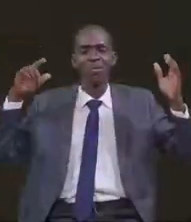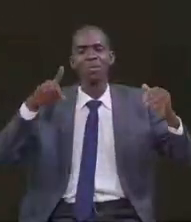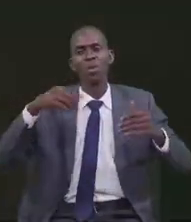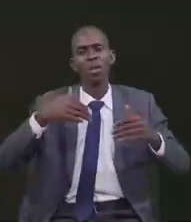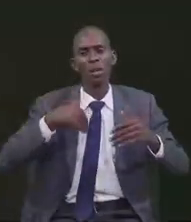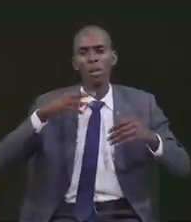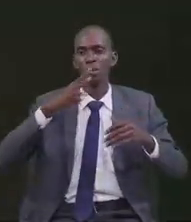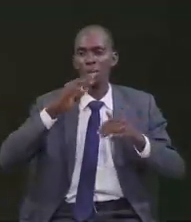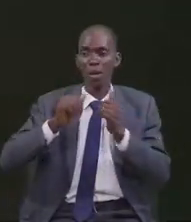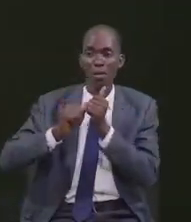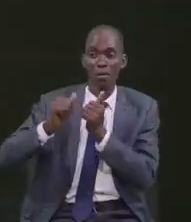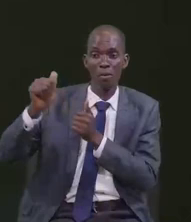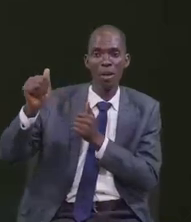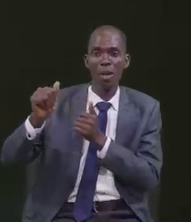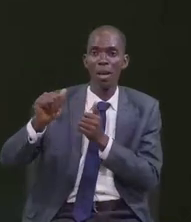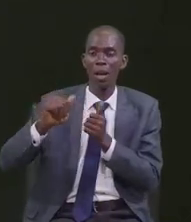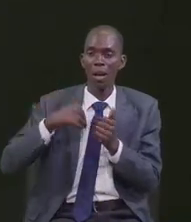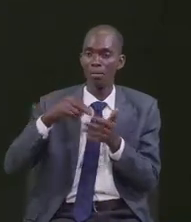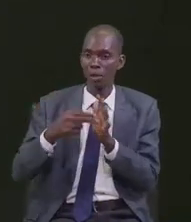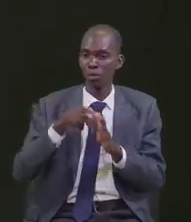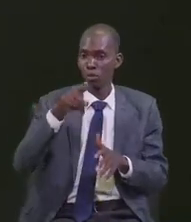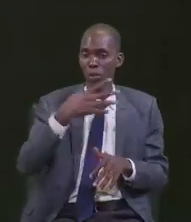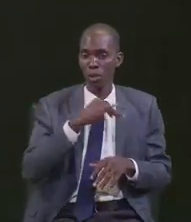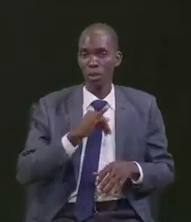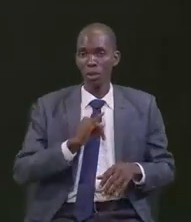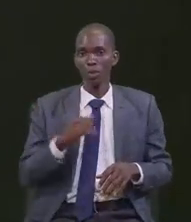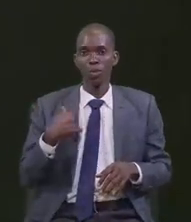Vous êtes loin, vous et moi, cette année,